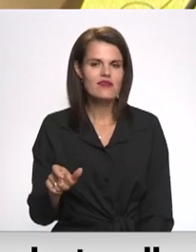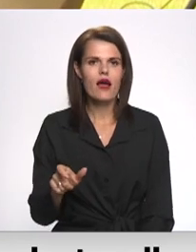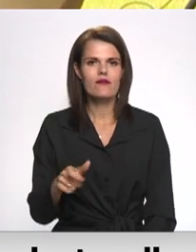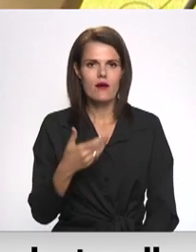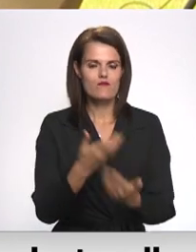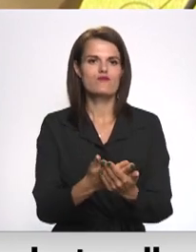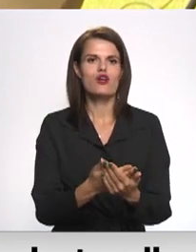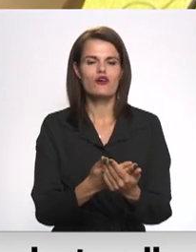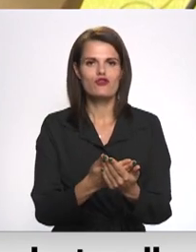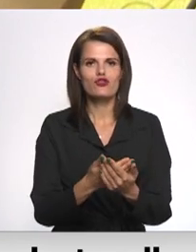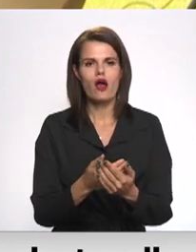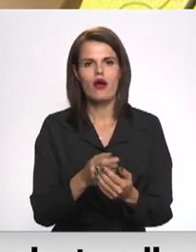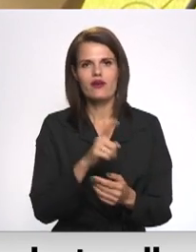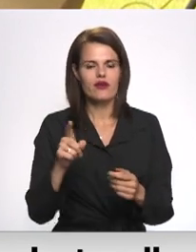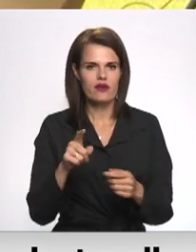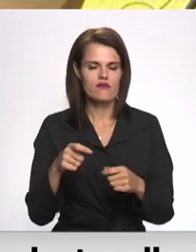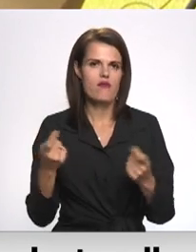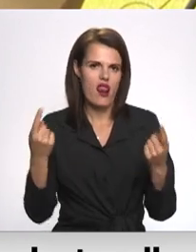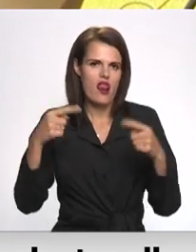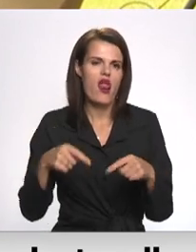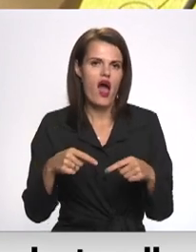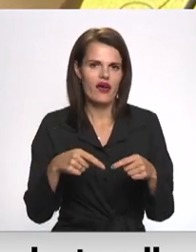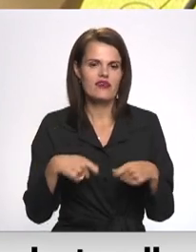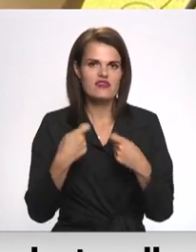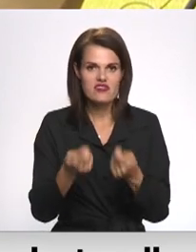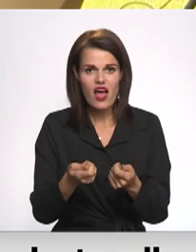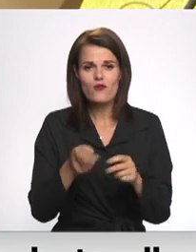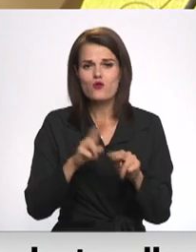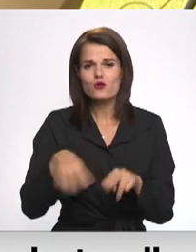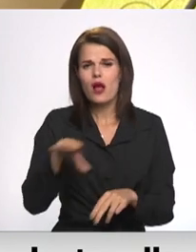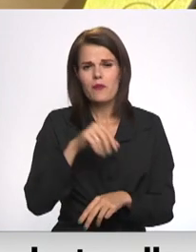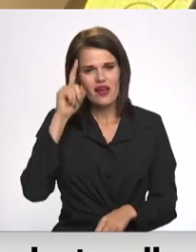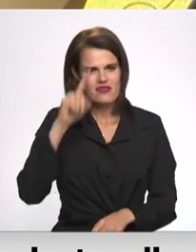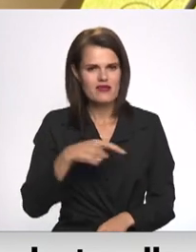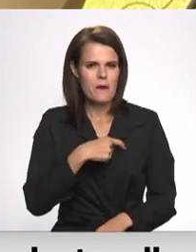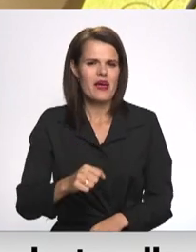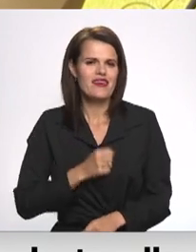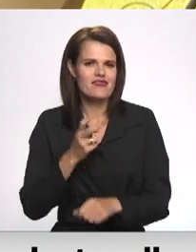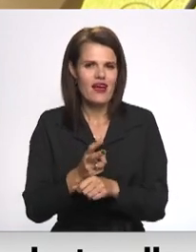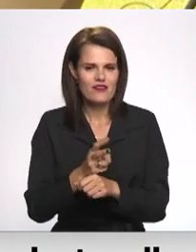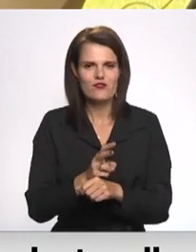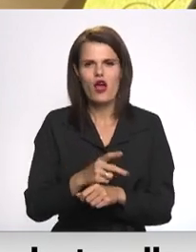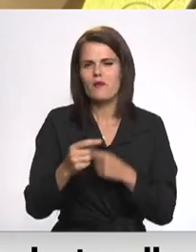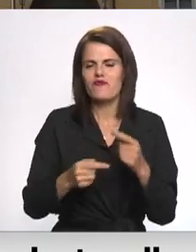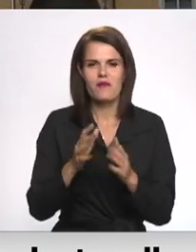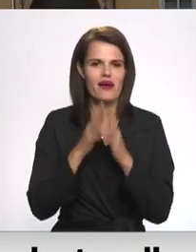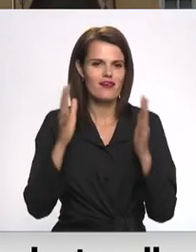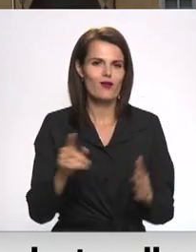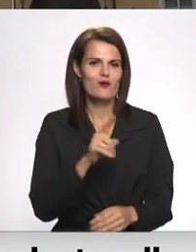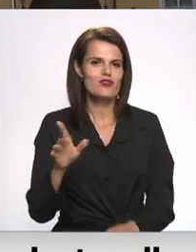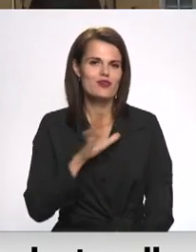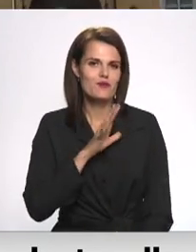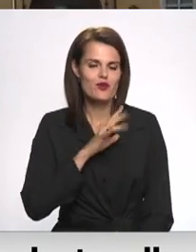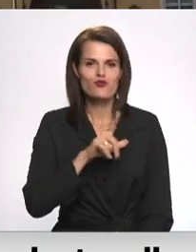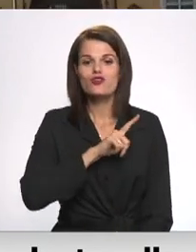priekšā ir nesis laiks. Un kā mēs zinām, izaicinājumi mūsu valstī nekad nav pietrūkuši. Izstāde